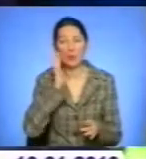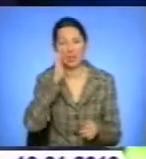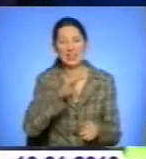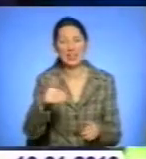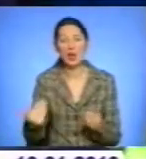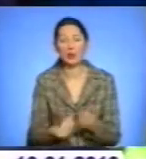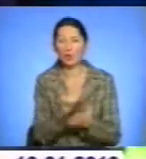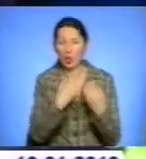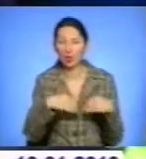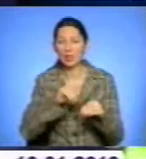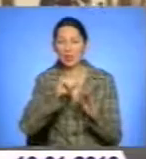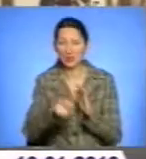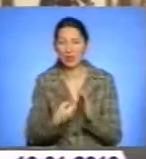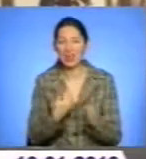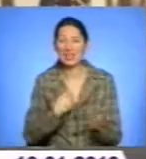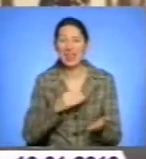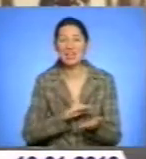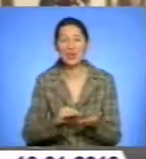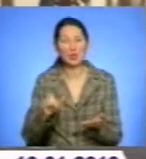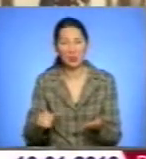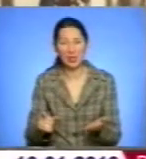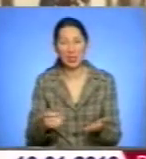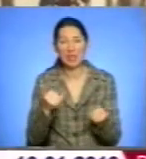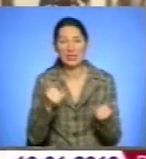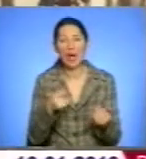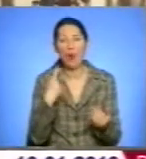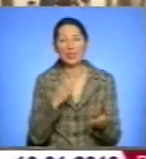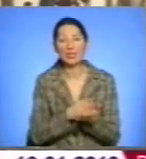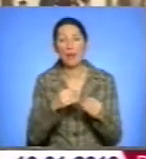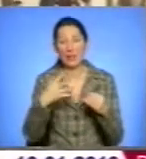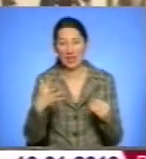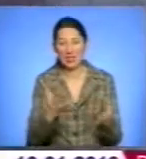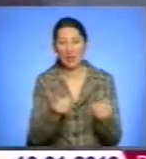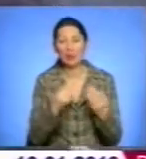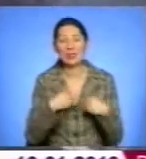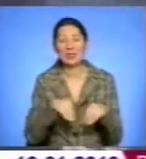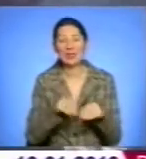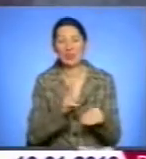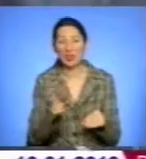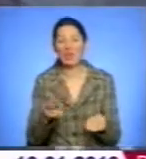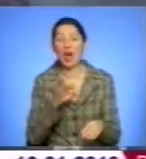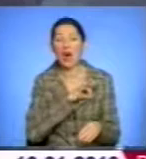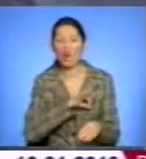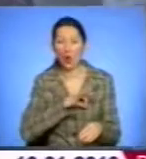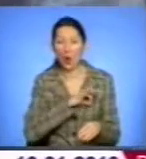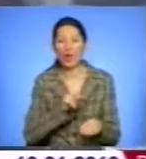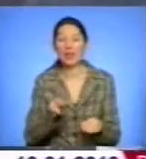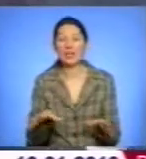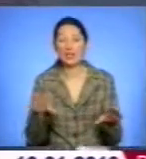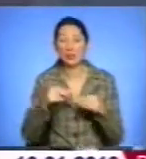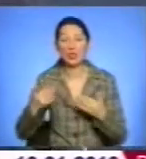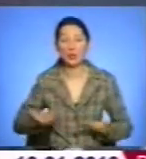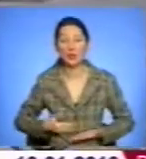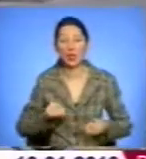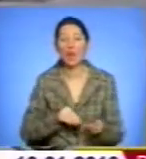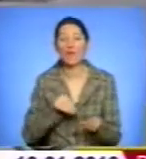дізнавались наші кореспонденти. Зараз в області є 15 прийомних сімей, в які на виховання та спільне проживання влаштовано